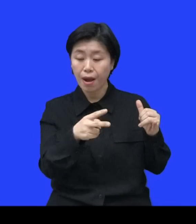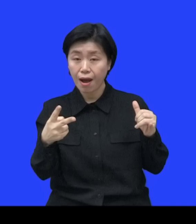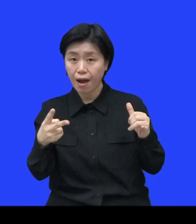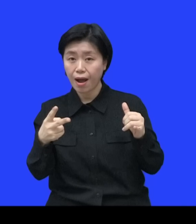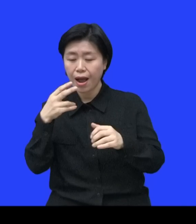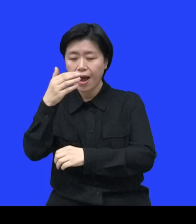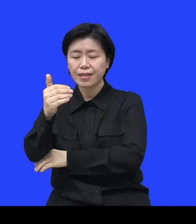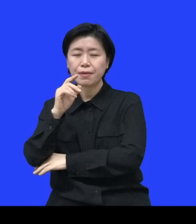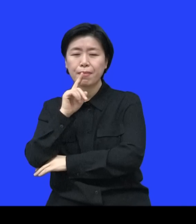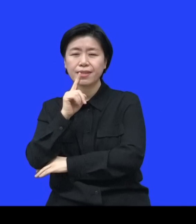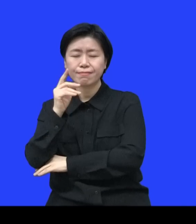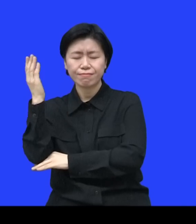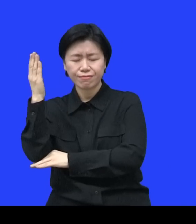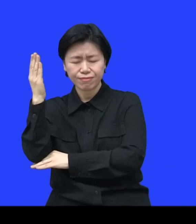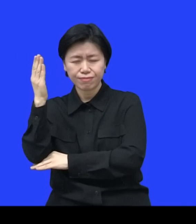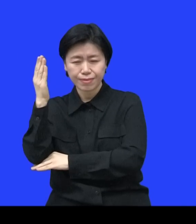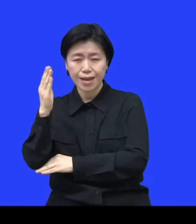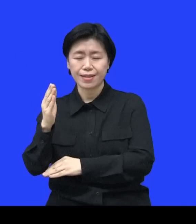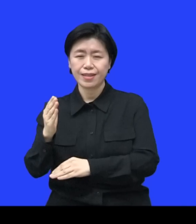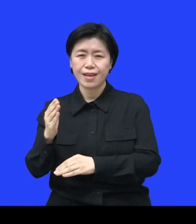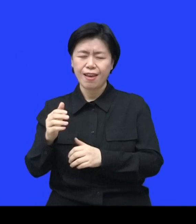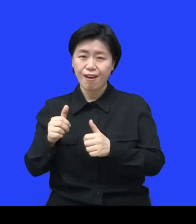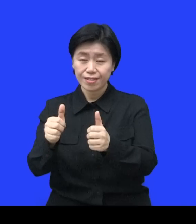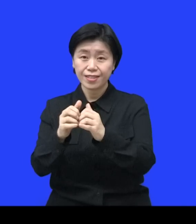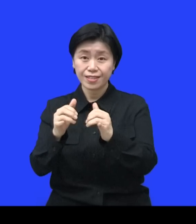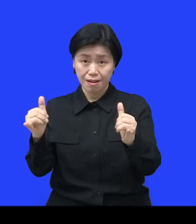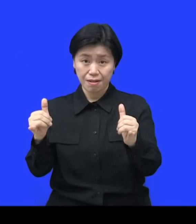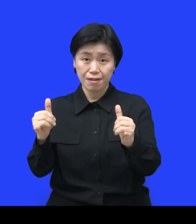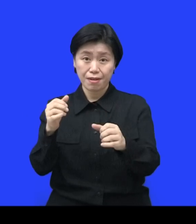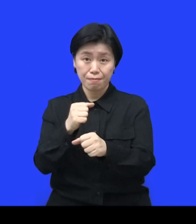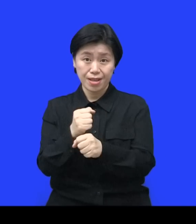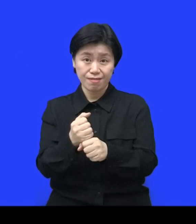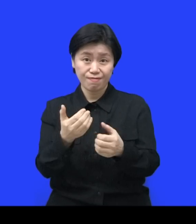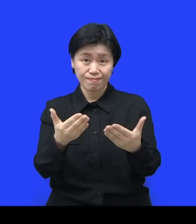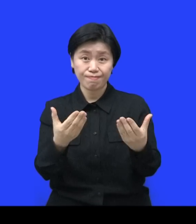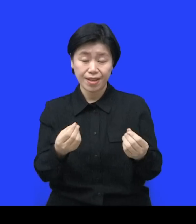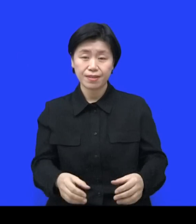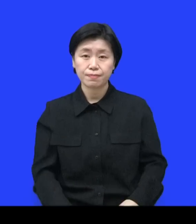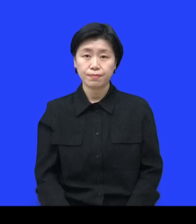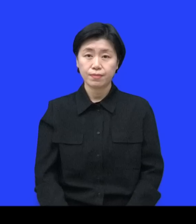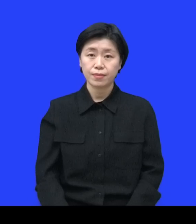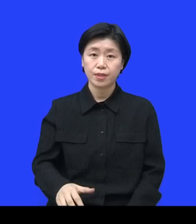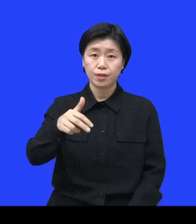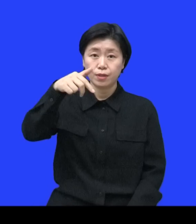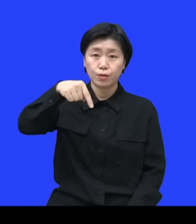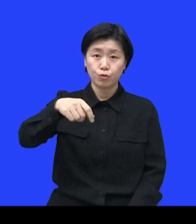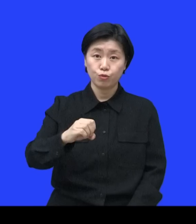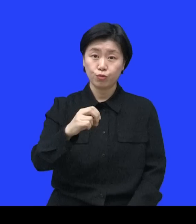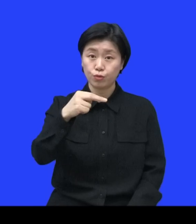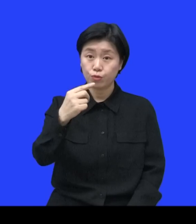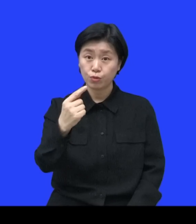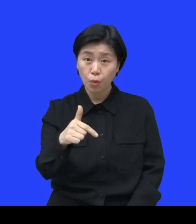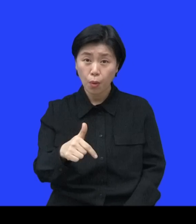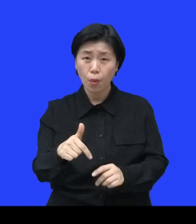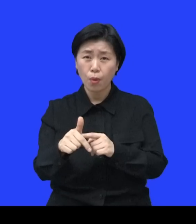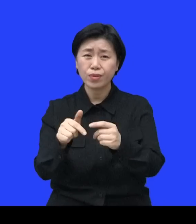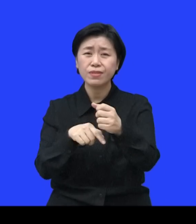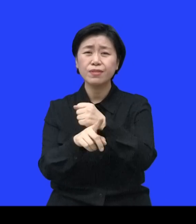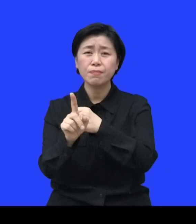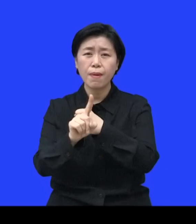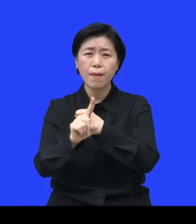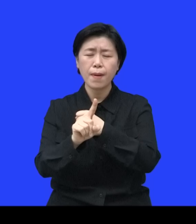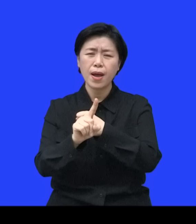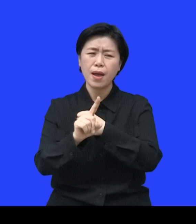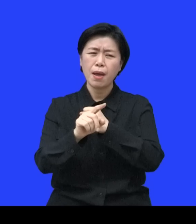쓰셔서 그리고 지금 그때 중독이라는 게 사실 안 좋은 뜻도 있지만 그만큼 집중을 잘한다라는 뜻도